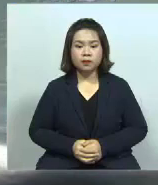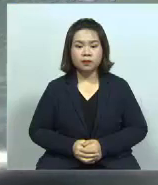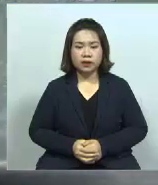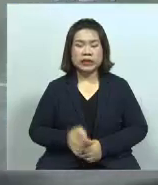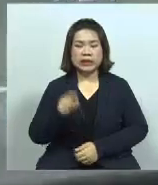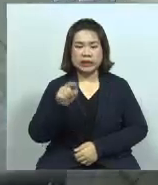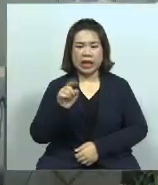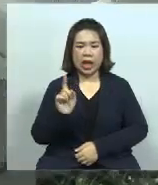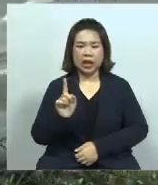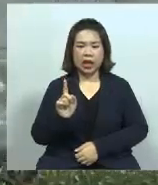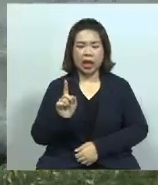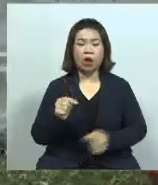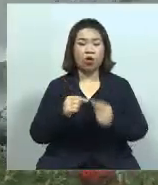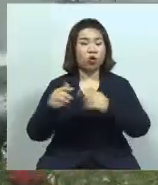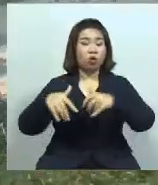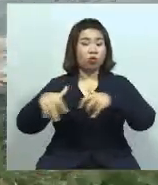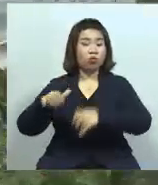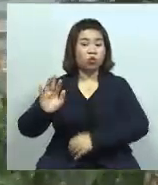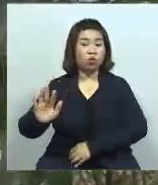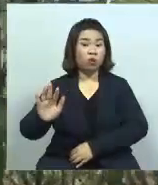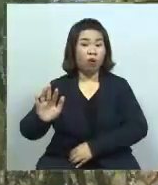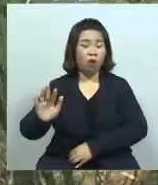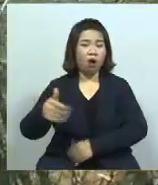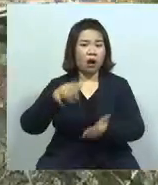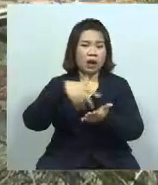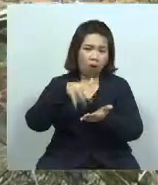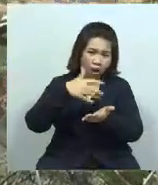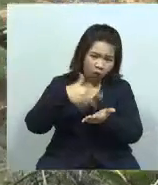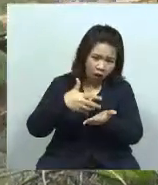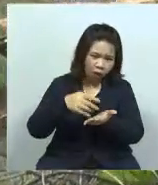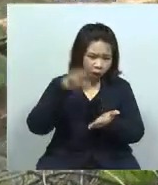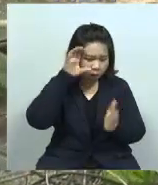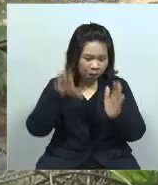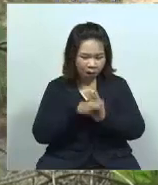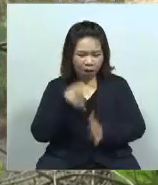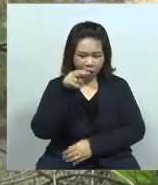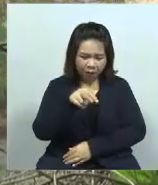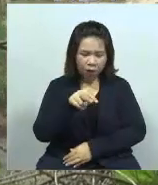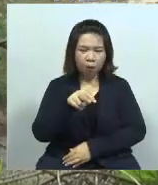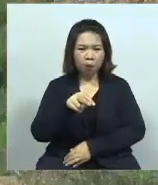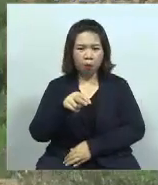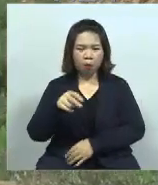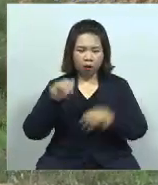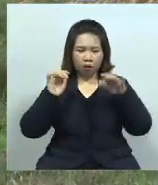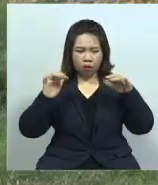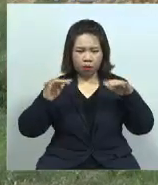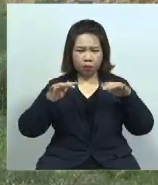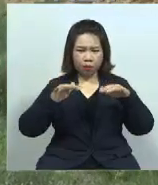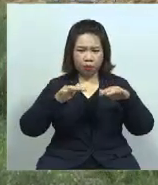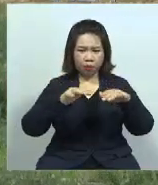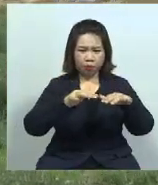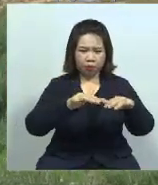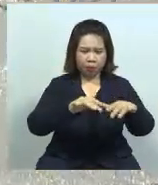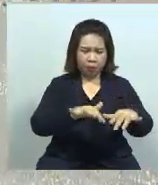เนี่ยแหละค่ะไม่เฉพาะชาวบ้านนะคะที่เล่าเป็นคำพูดเห็นกับตาเลยนะคะว่ามีแมลงวันจำนวนมากจ